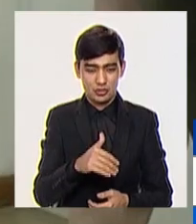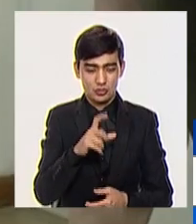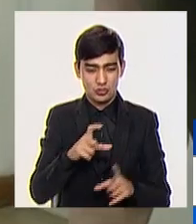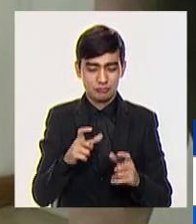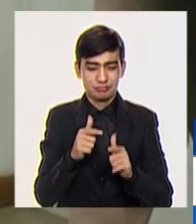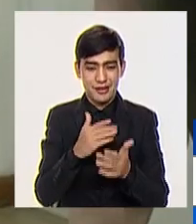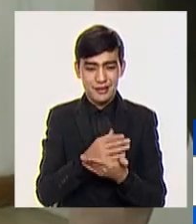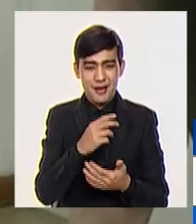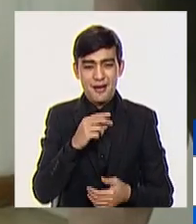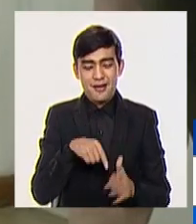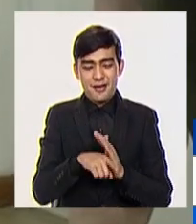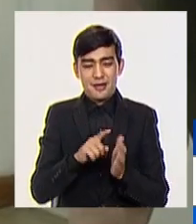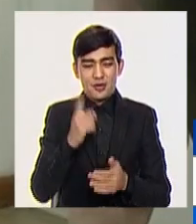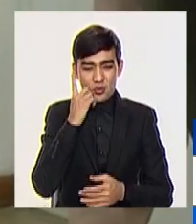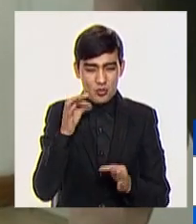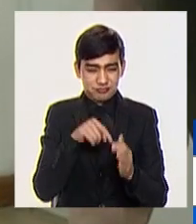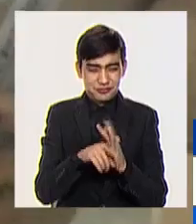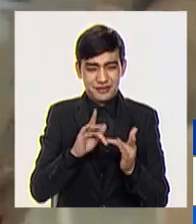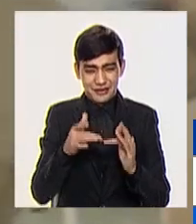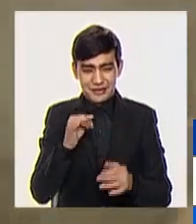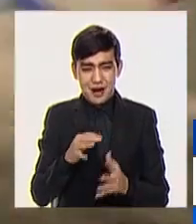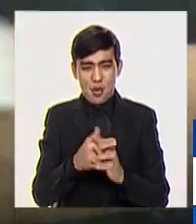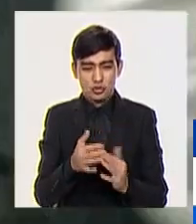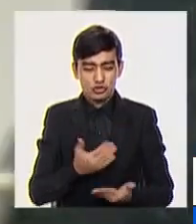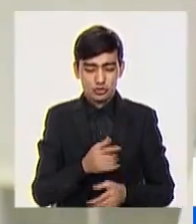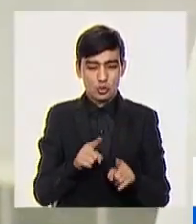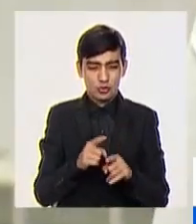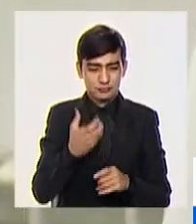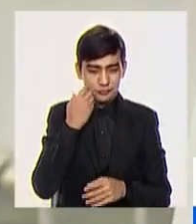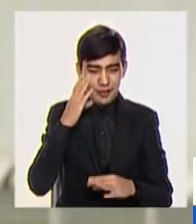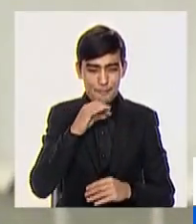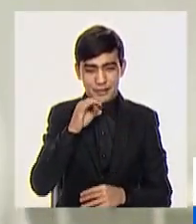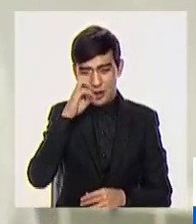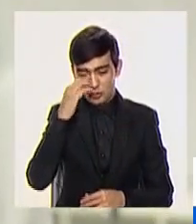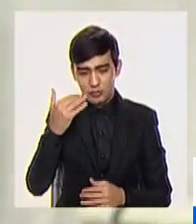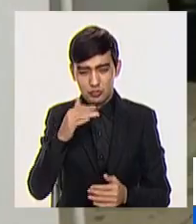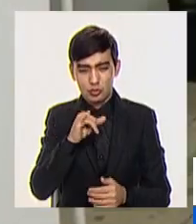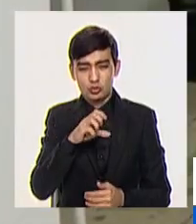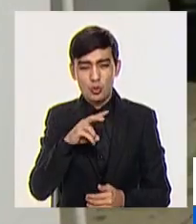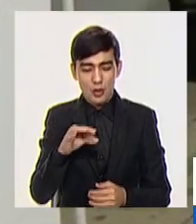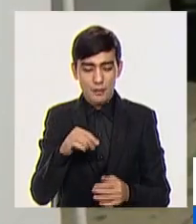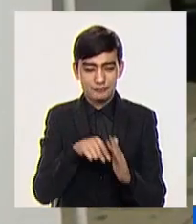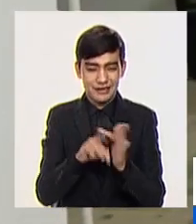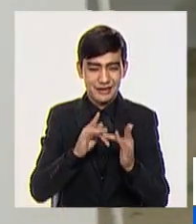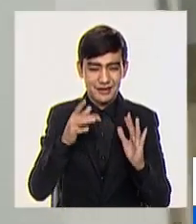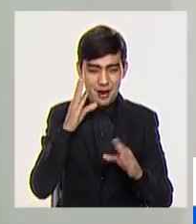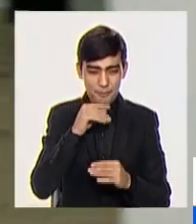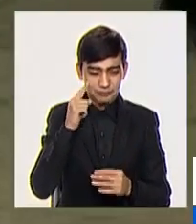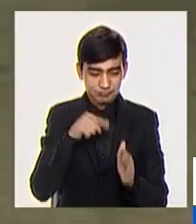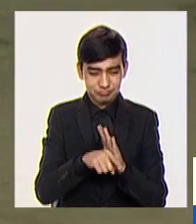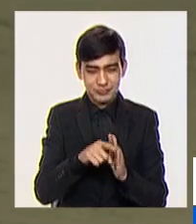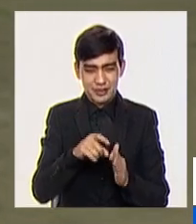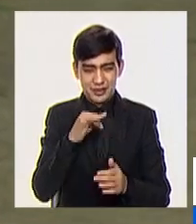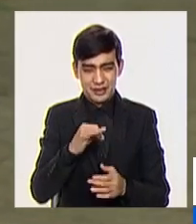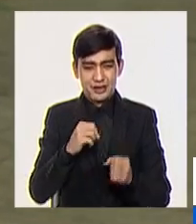Цифровая трансформация компании затронет и сельских жителей. Они смогут получать государственные услуги в онлайн-формате. Есть план по развитию